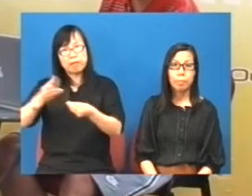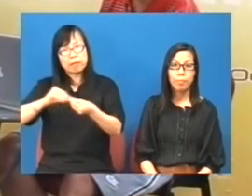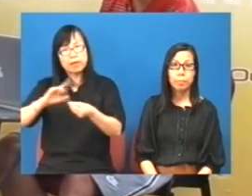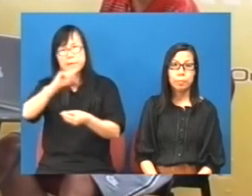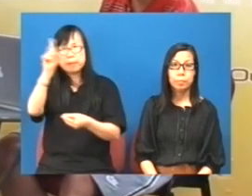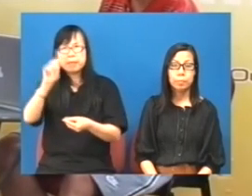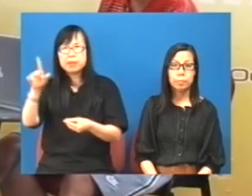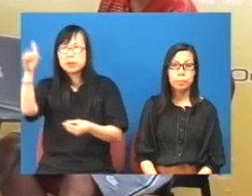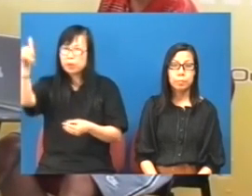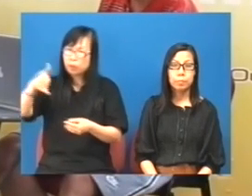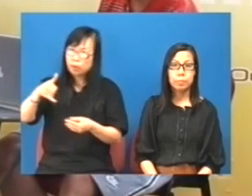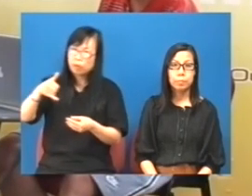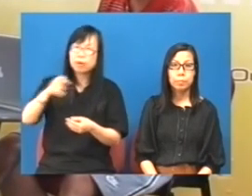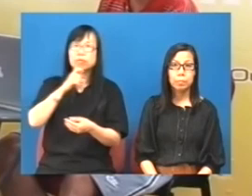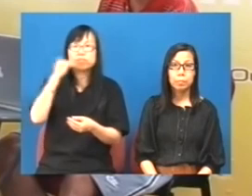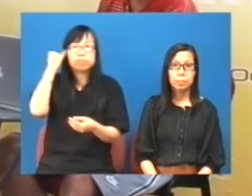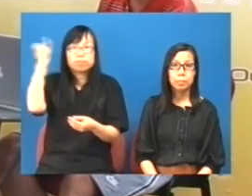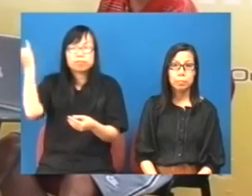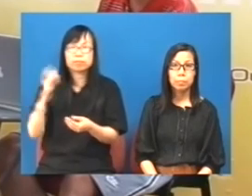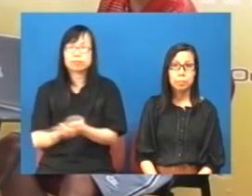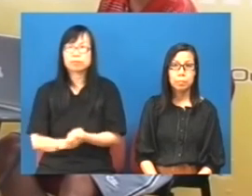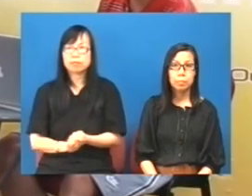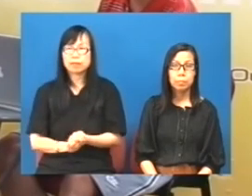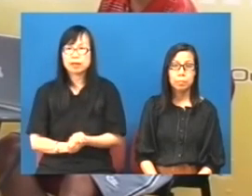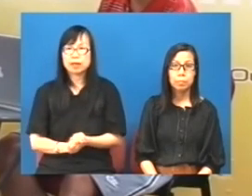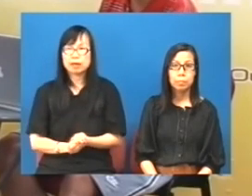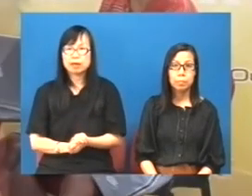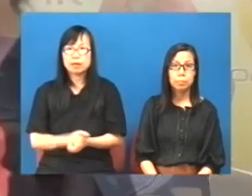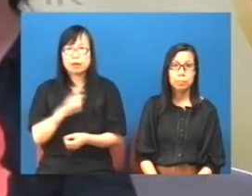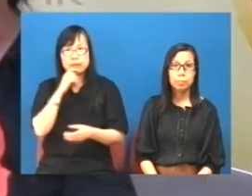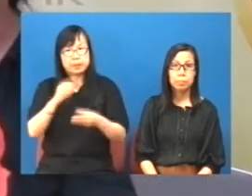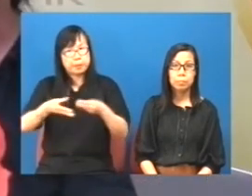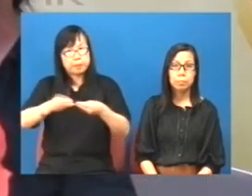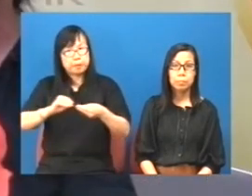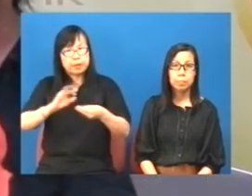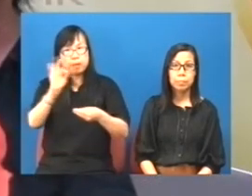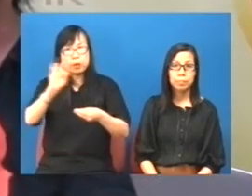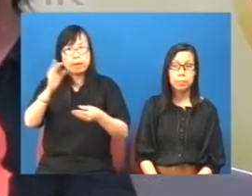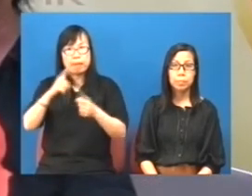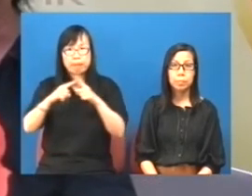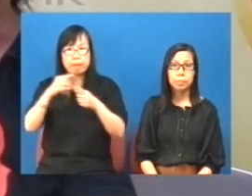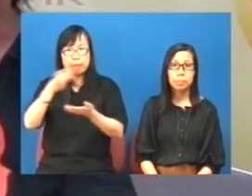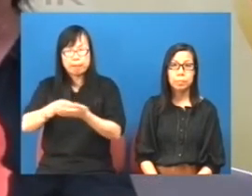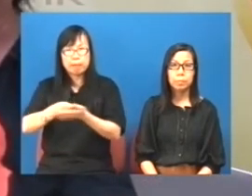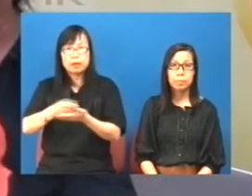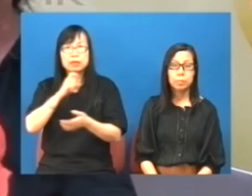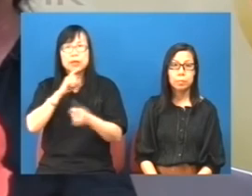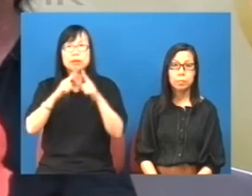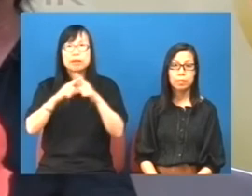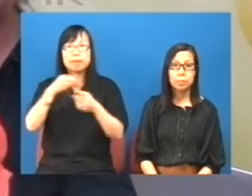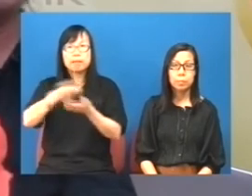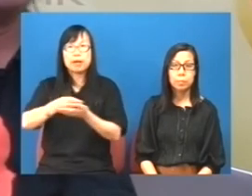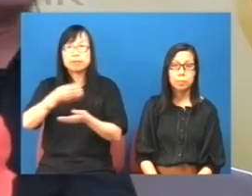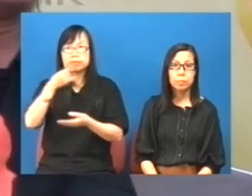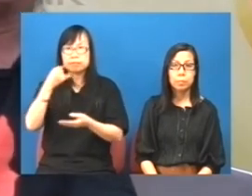吧就變了有票沒有人買到有人買